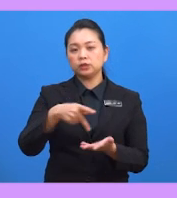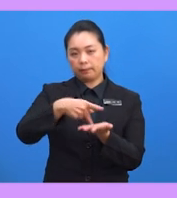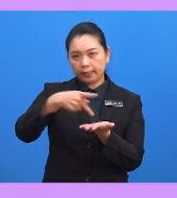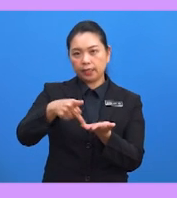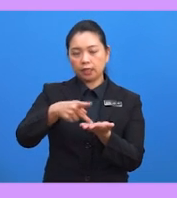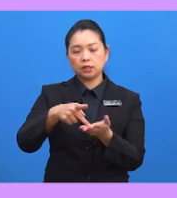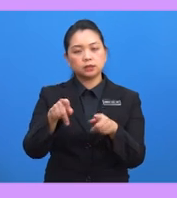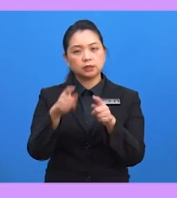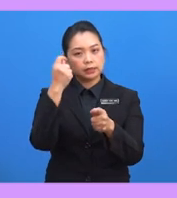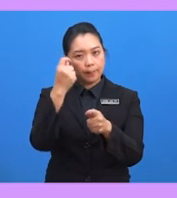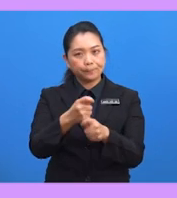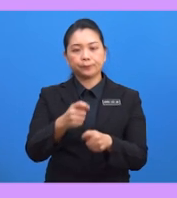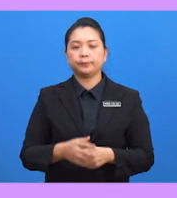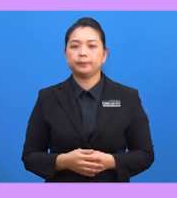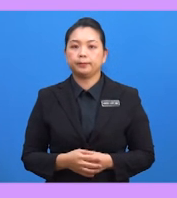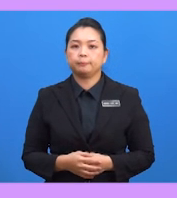secara konsisten.